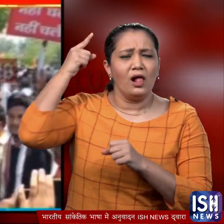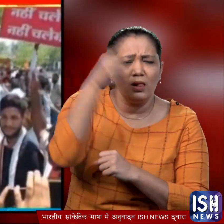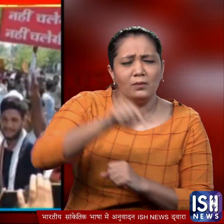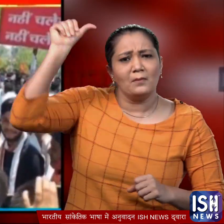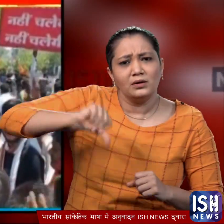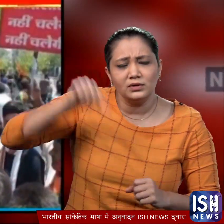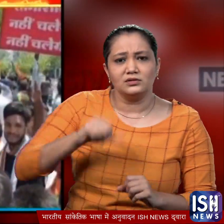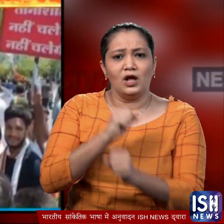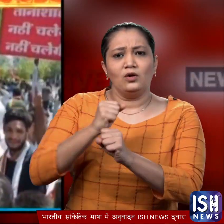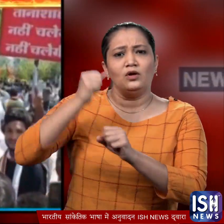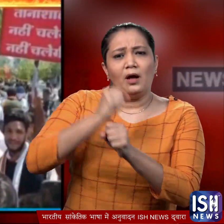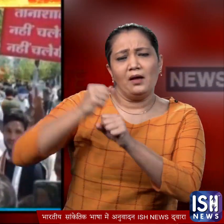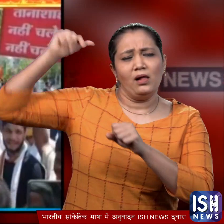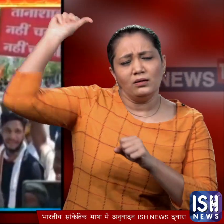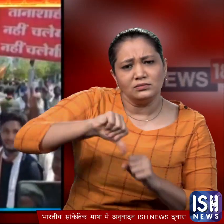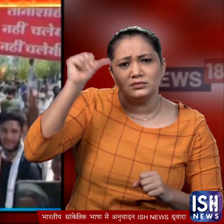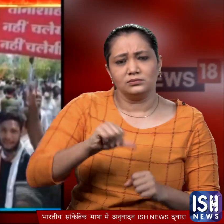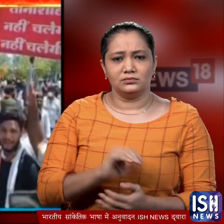दिए।